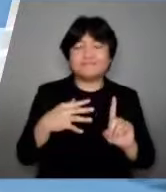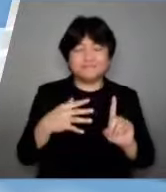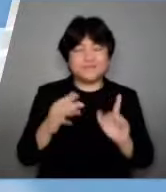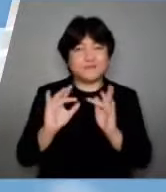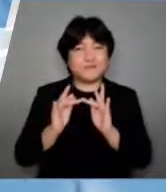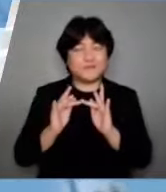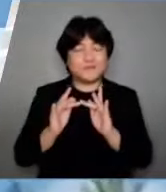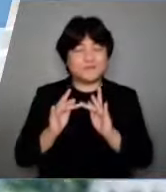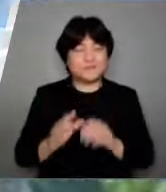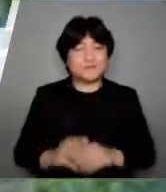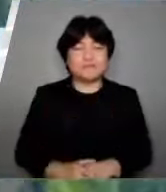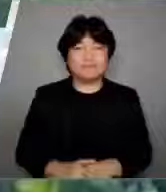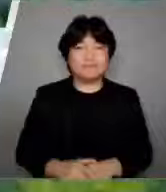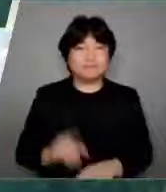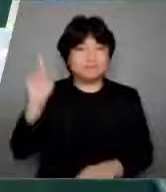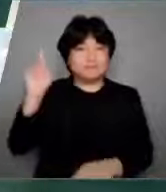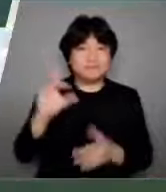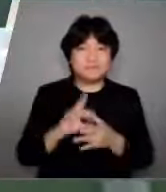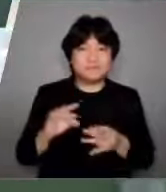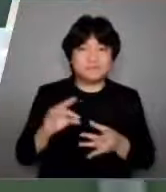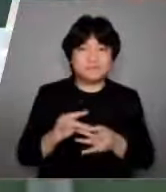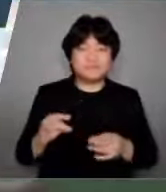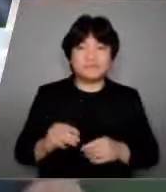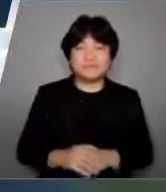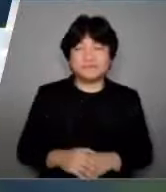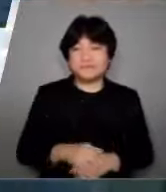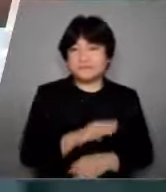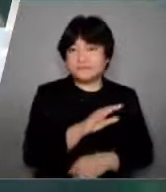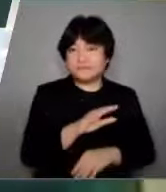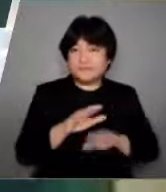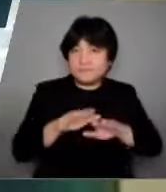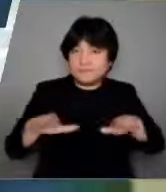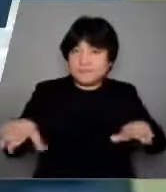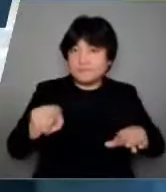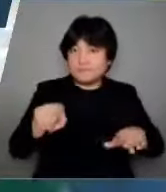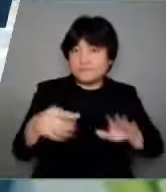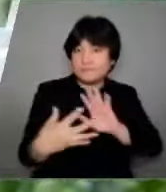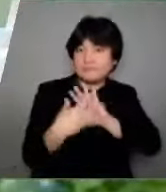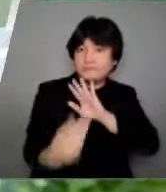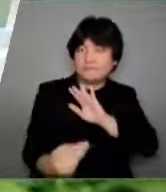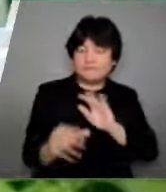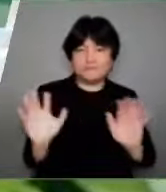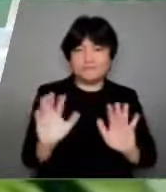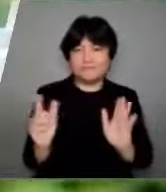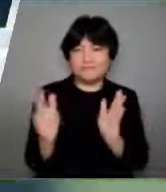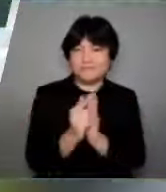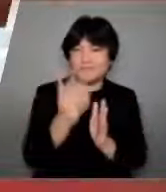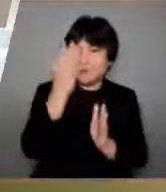teacher Carol, lalo sa mga bata, huwag itong gagayahin dahil delikado.